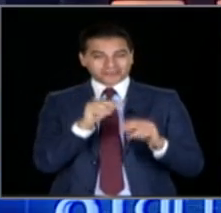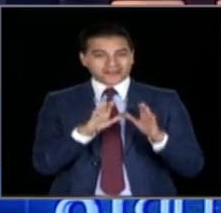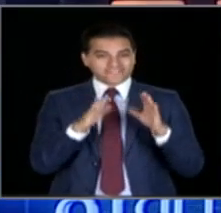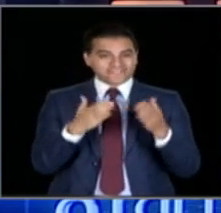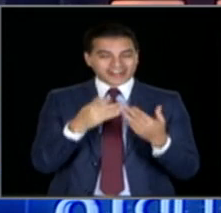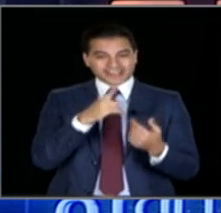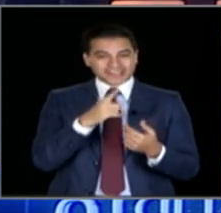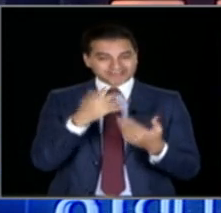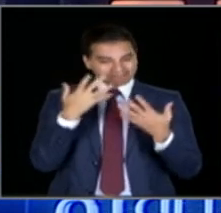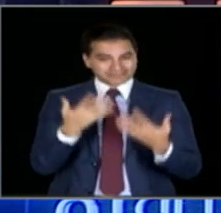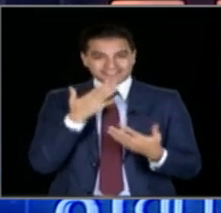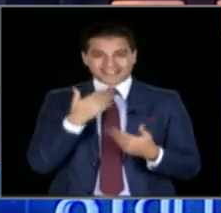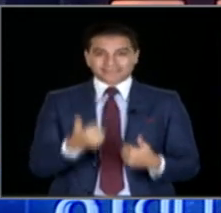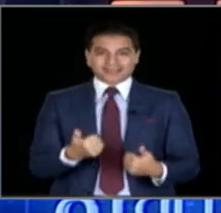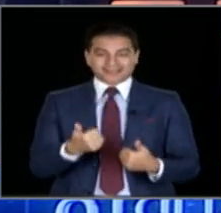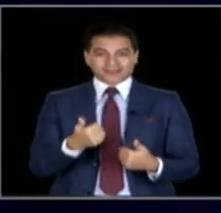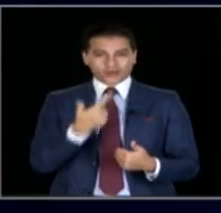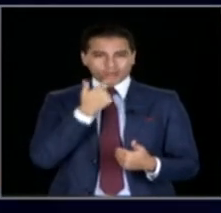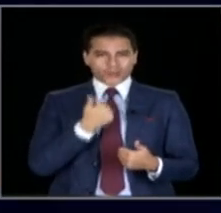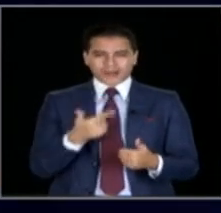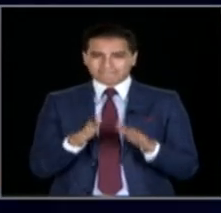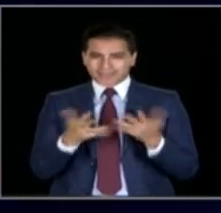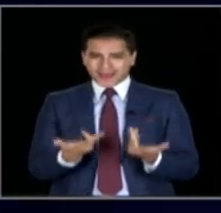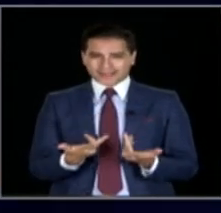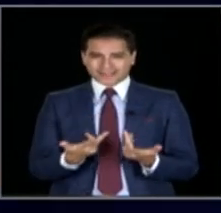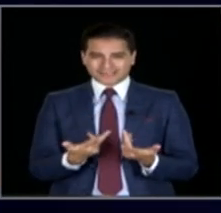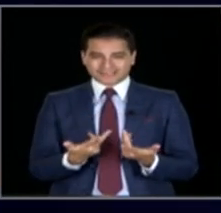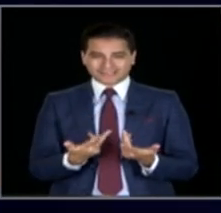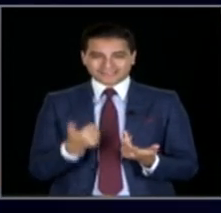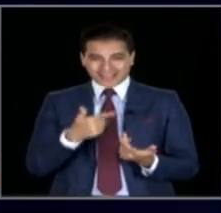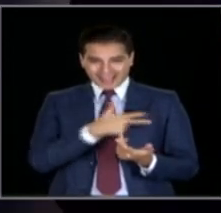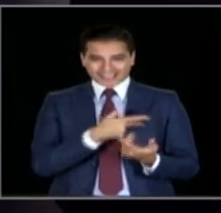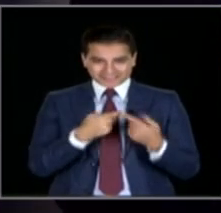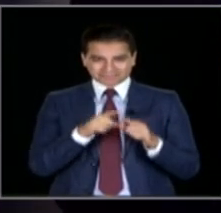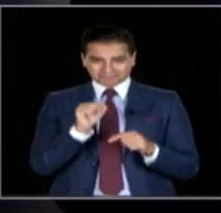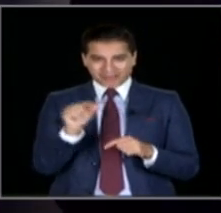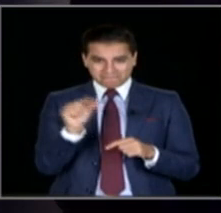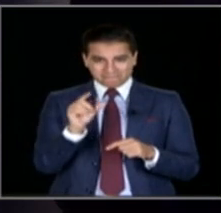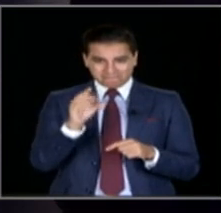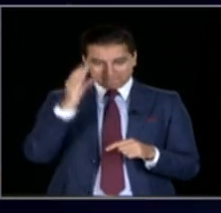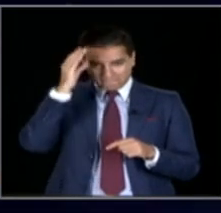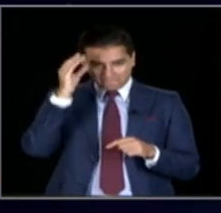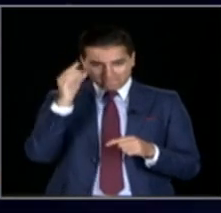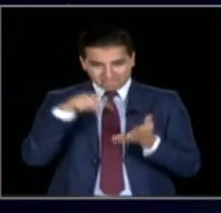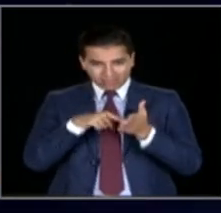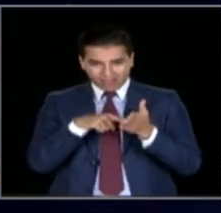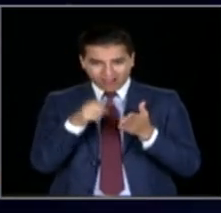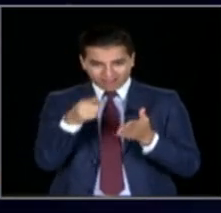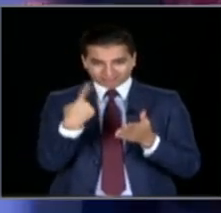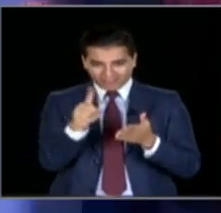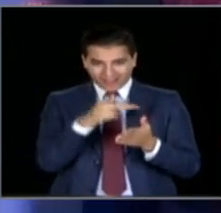إمباركة جميل إيه مالك بس؟ مش زي اسمك اللي في البطاقة. تمام. بس أنت بتحب اسم